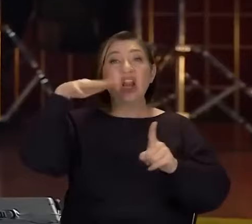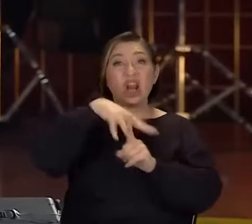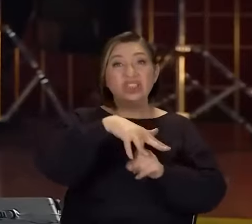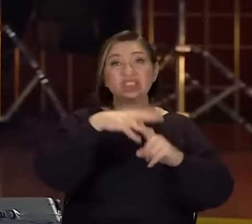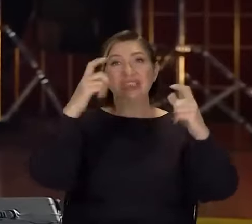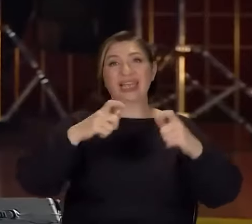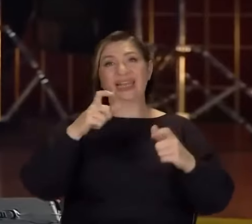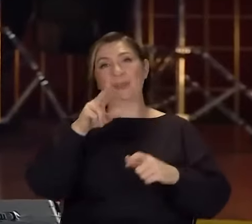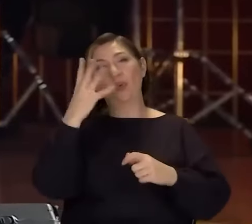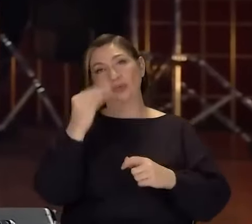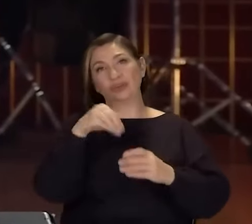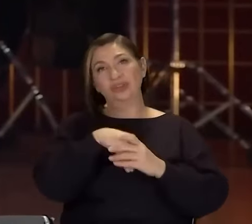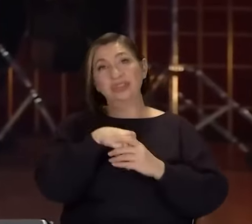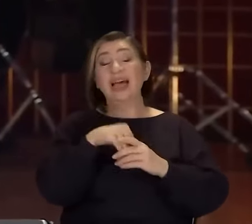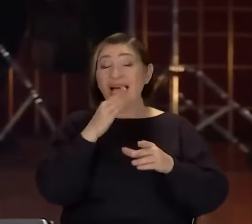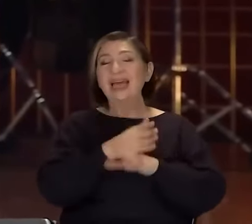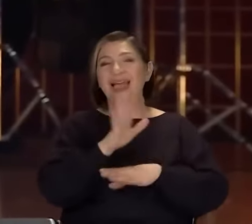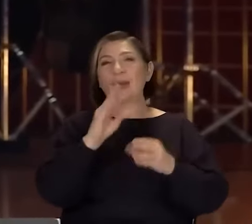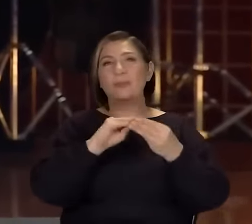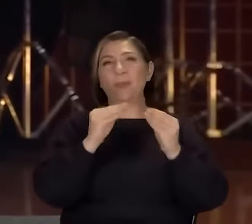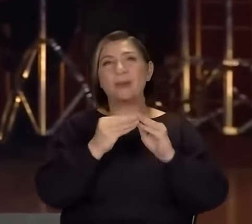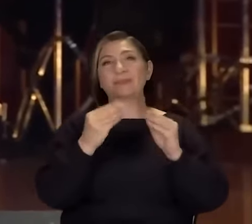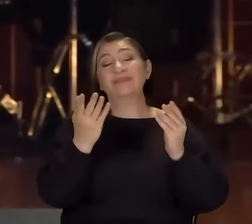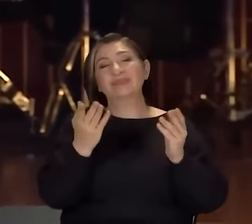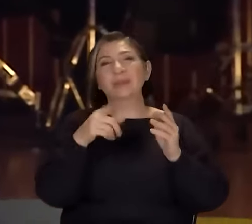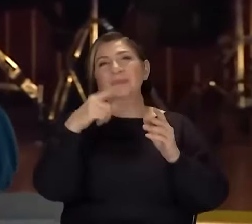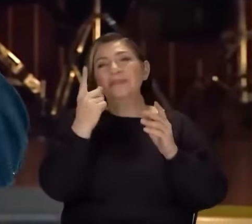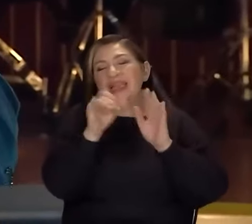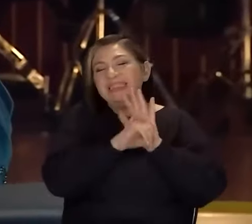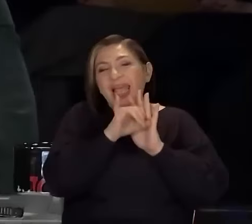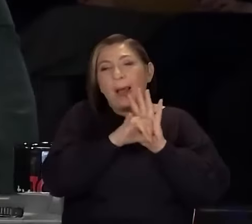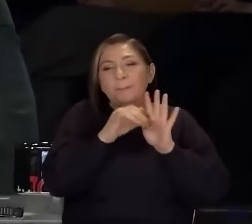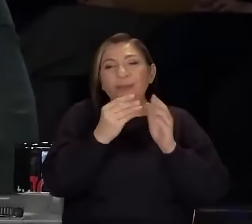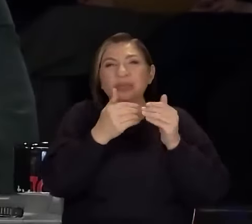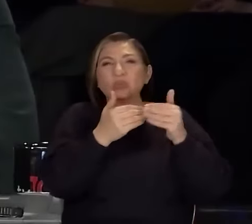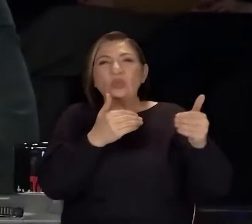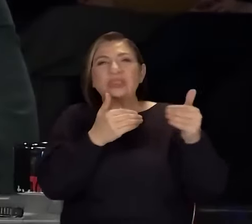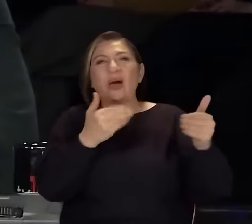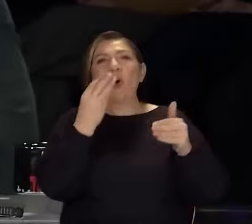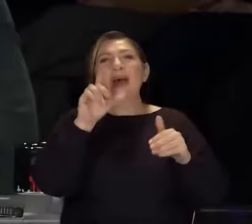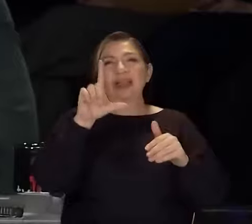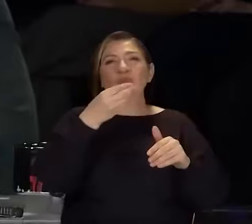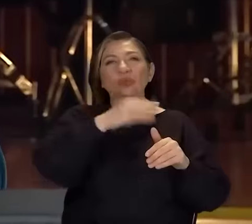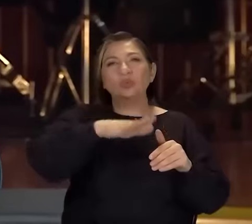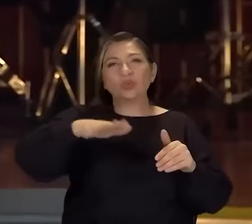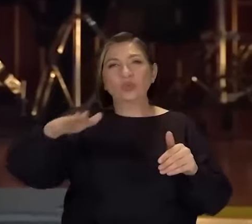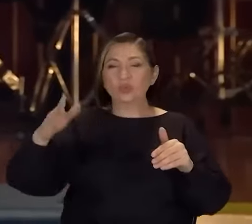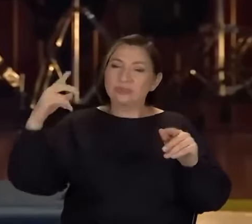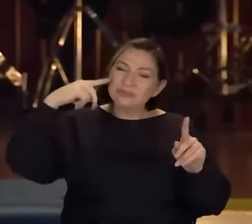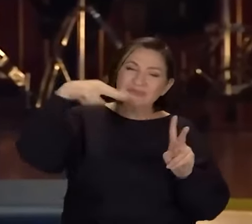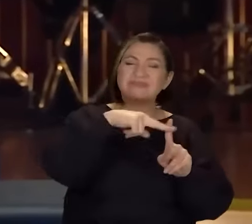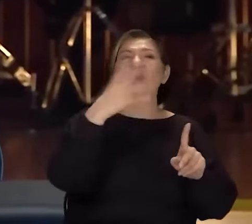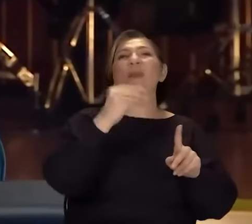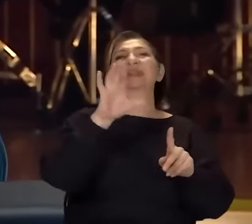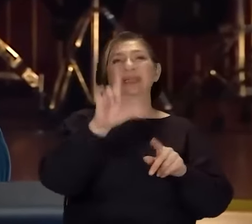alanı olduğu için hakikaten problemli bir yer Instagram. Yani Instagram'dan da uzak durmak lazım. Çoluğu çocuğu da uzak tutmak